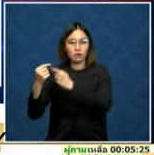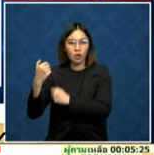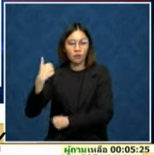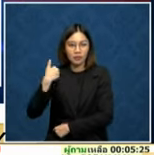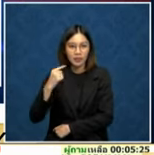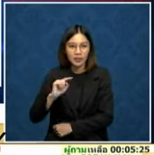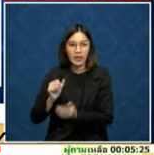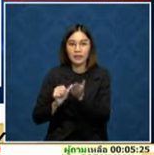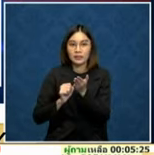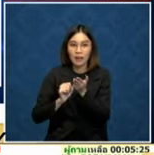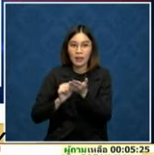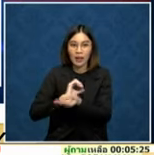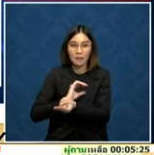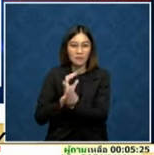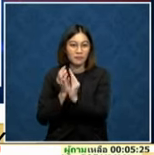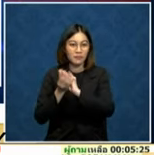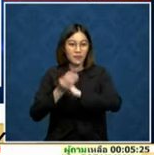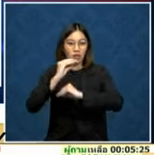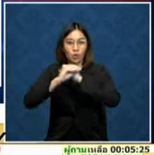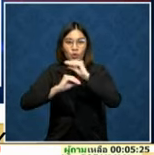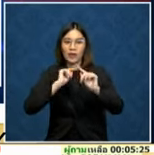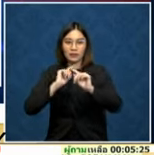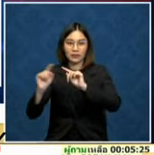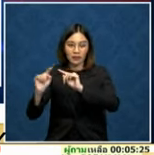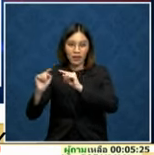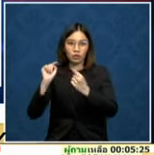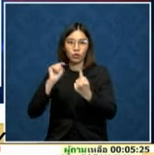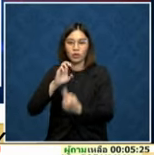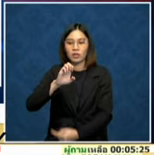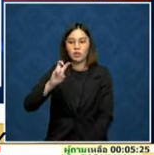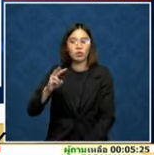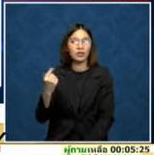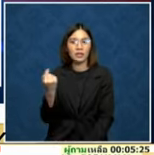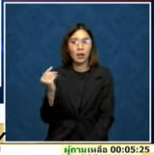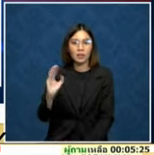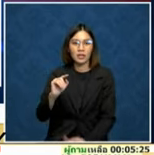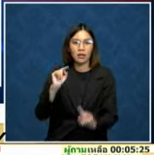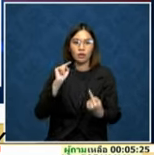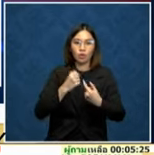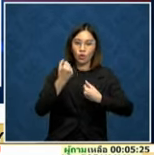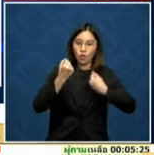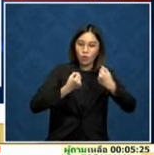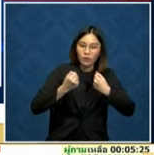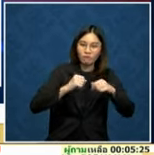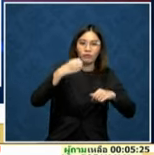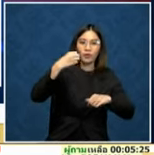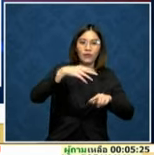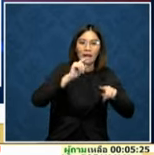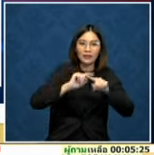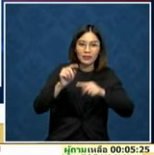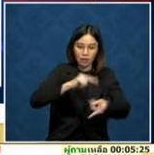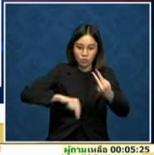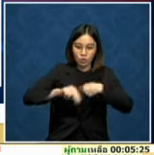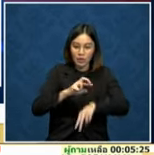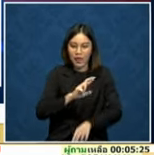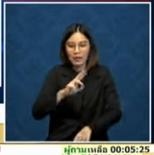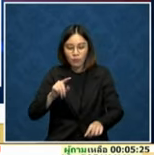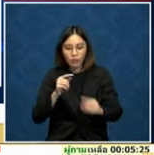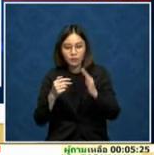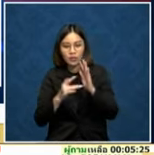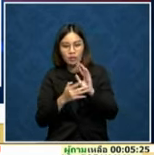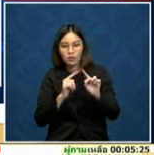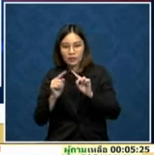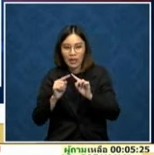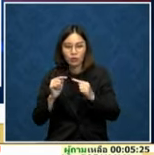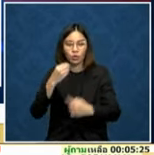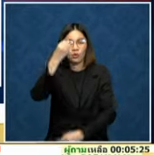มีการปรับโงกอนเซนทีฟทงหายไม่ใช่แ่ EV อย่เดียว เรื่ของ Hybrid เราก็พยายามที่จะดูแลคู่ค้าที่จาก